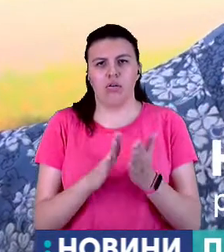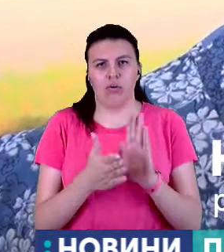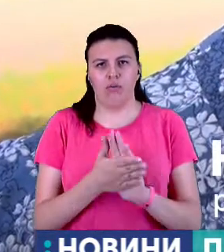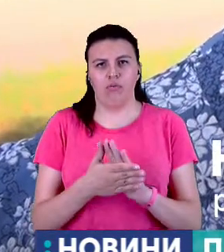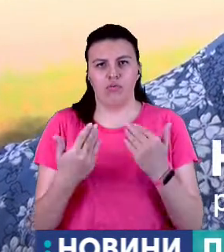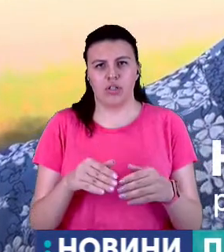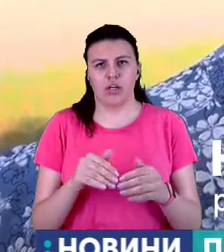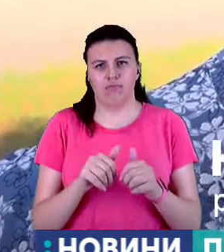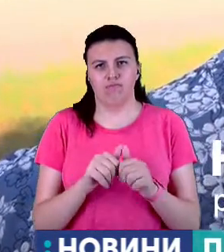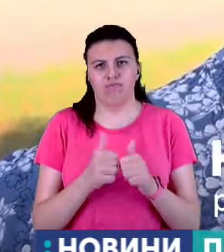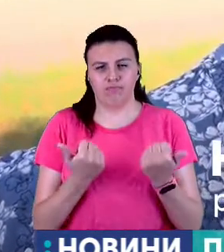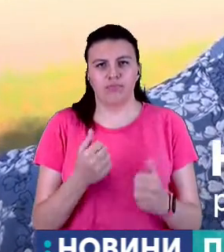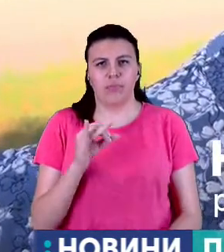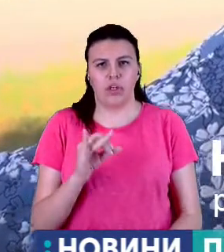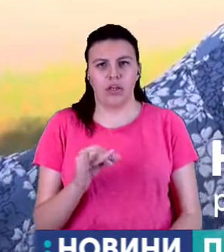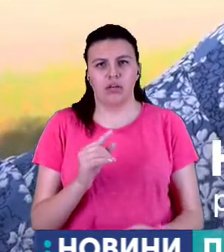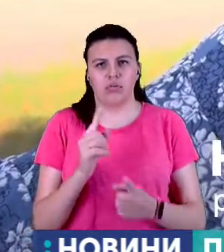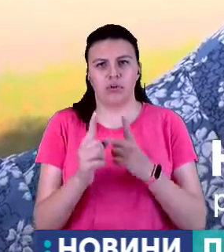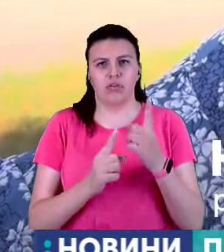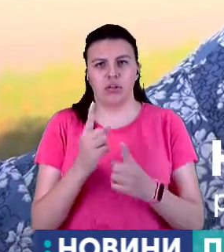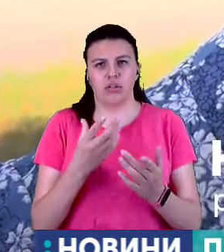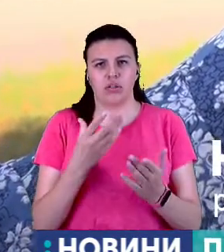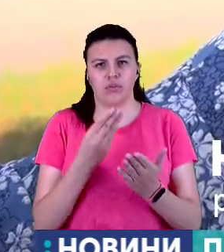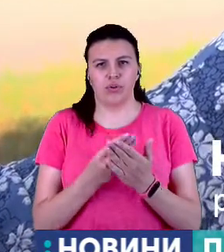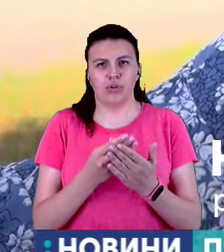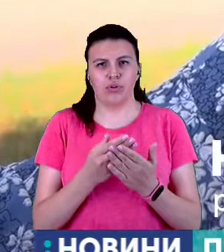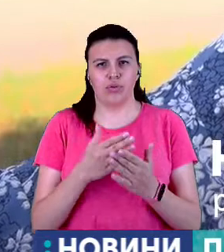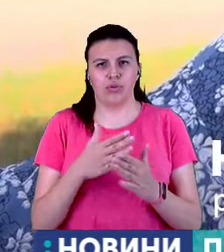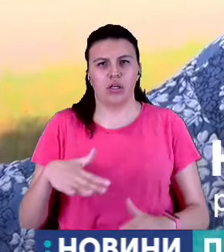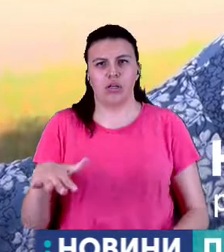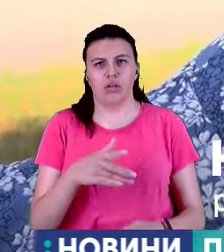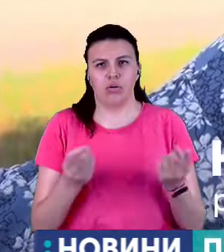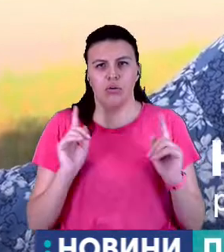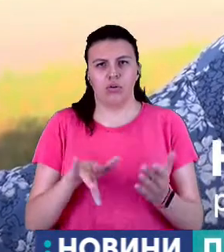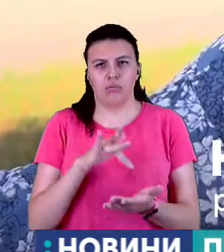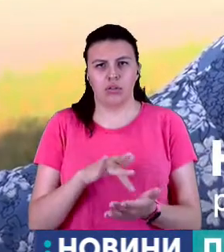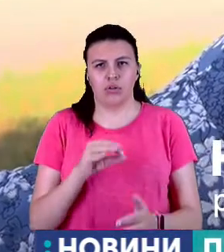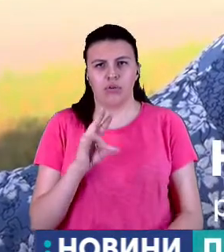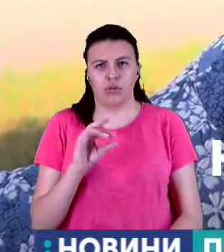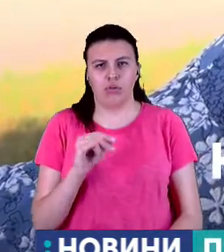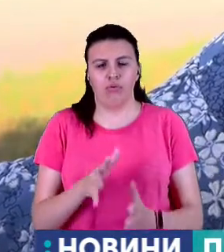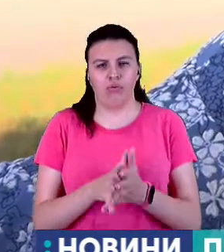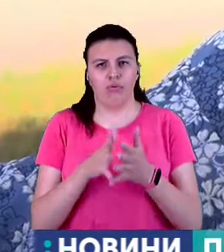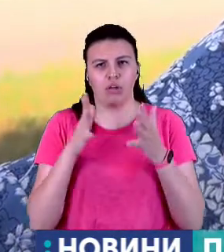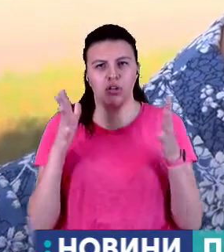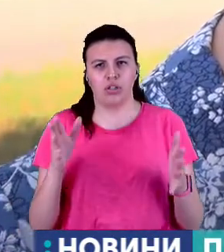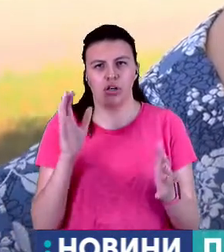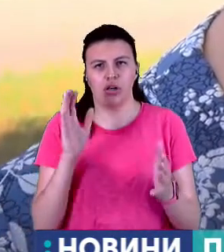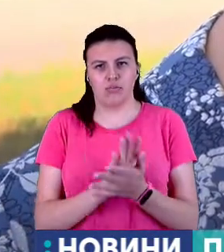свою територію на околицях міста Новодружицьк фактично у велике сміттєзвалище, де